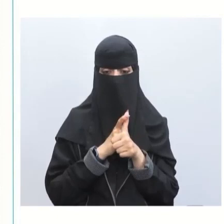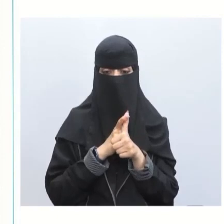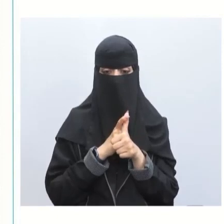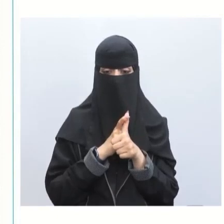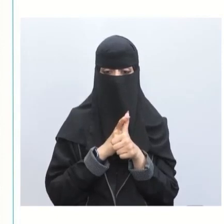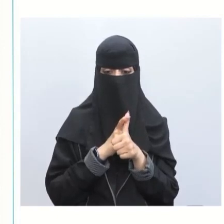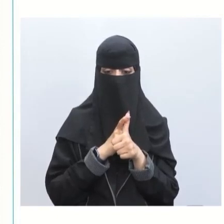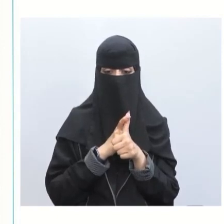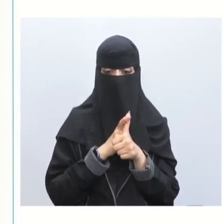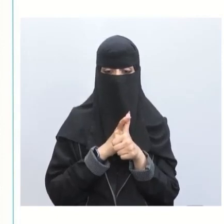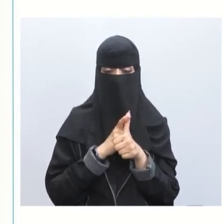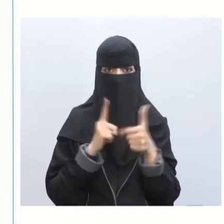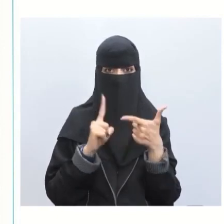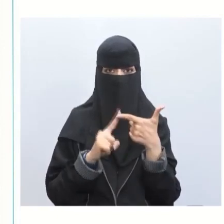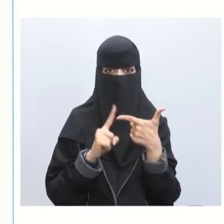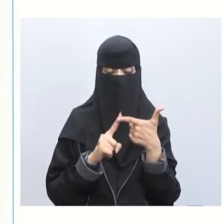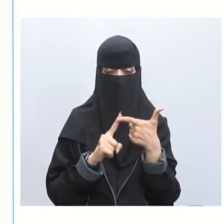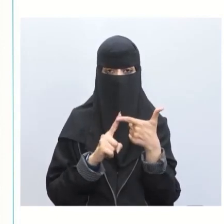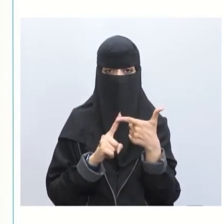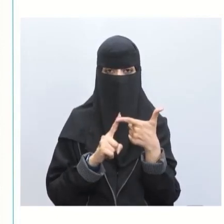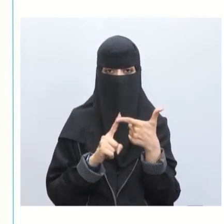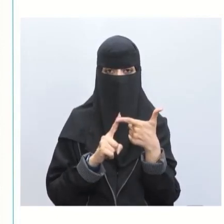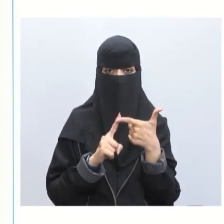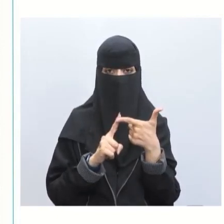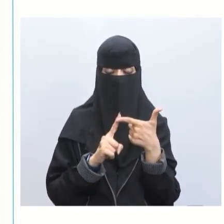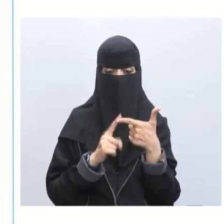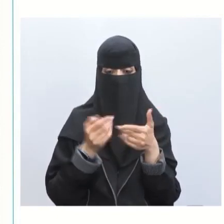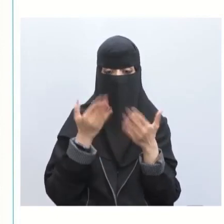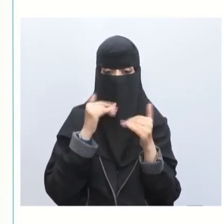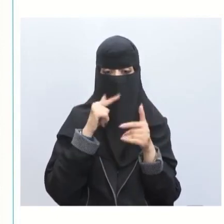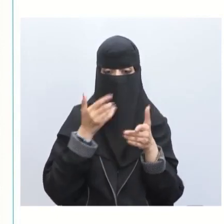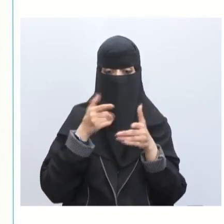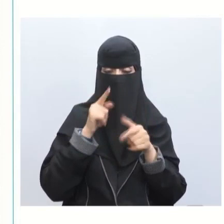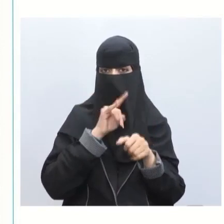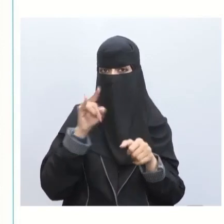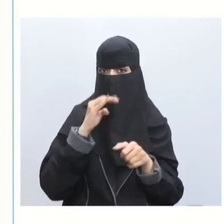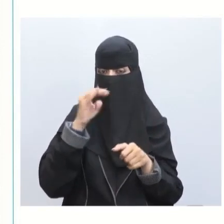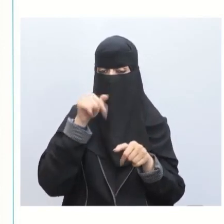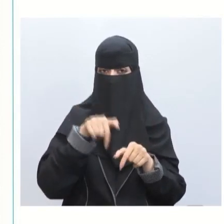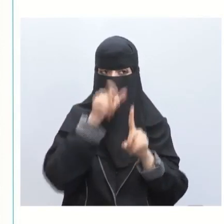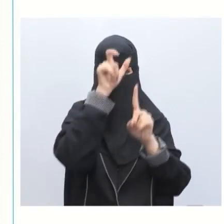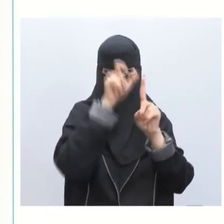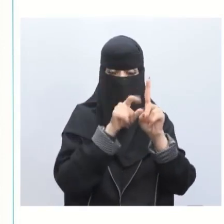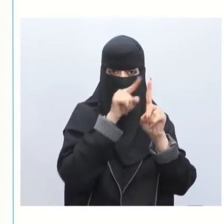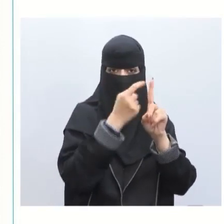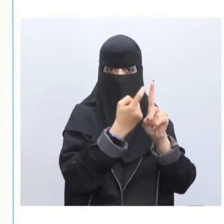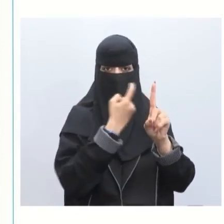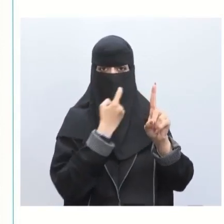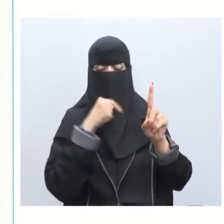واحد عدم الرد في الغالب يكون هدف المتنمر